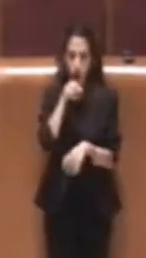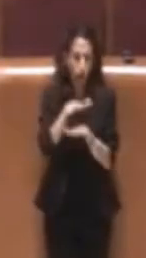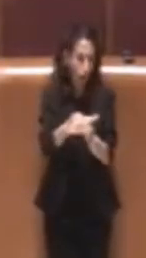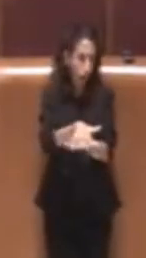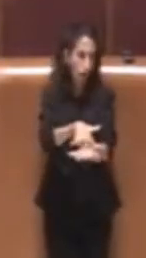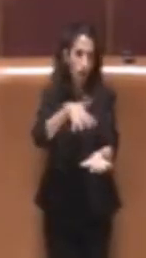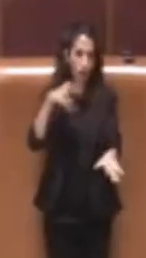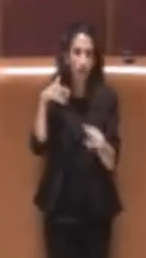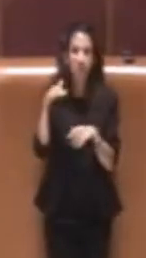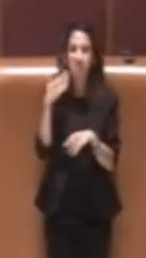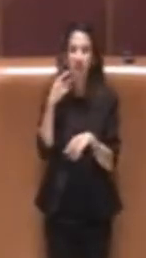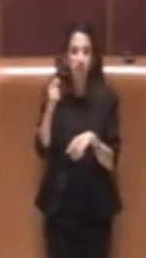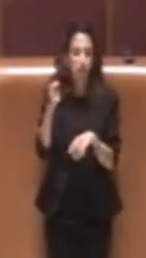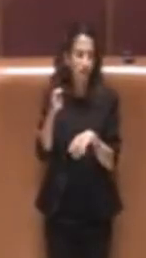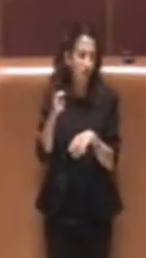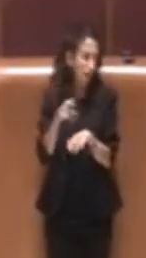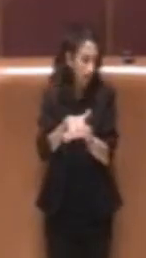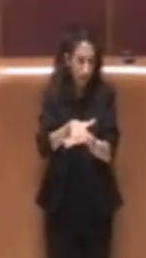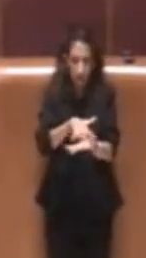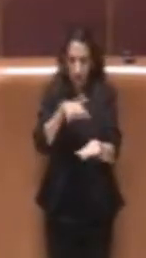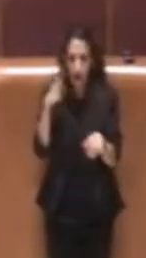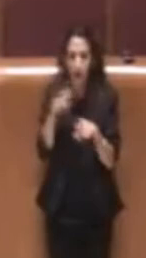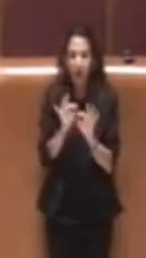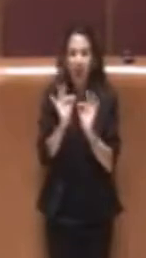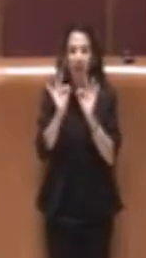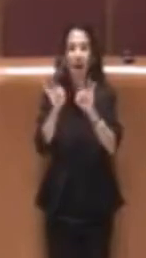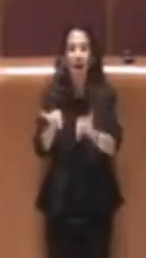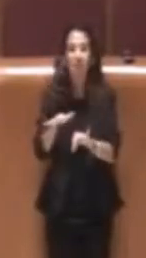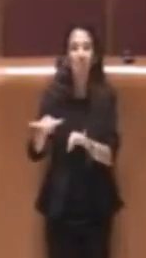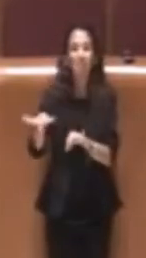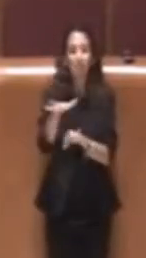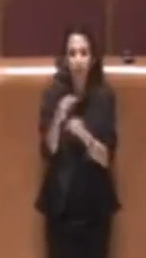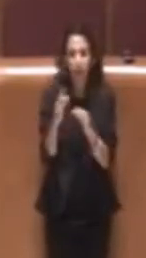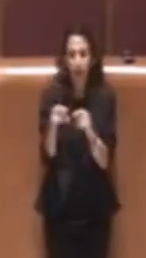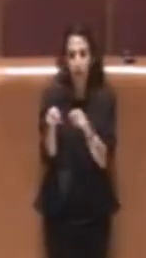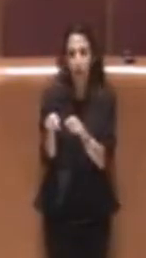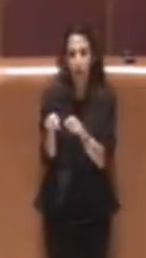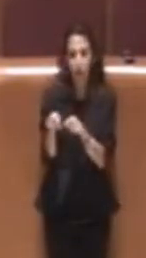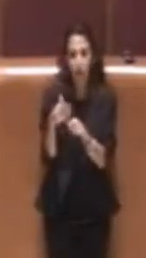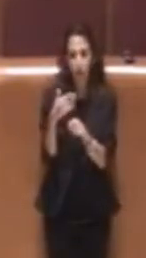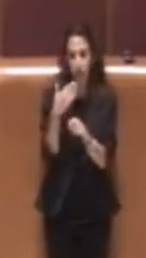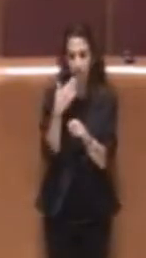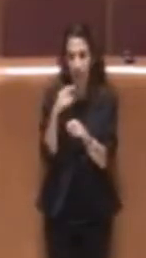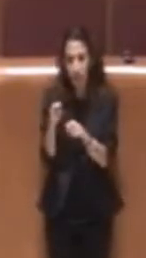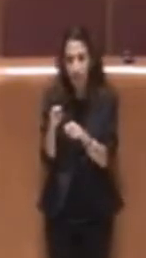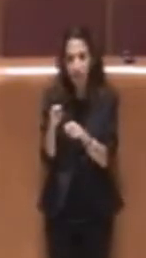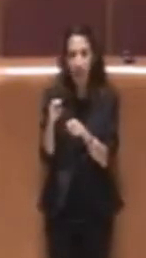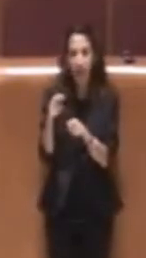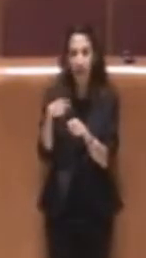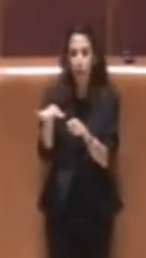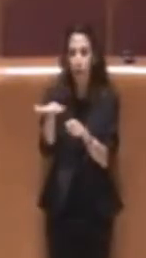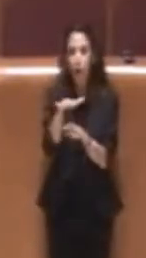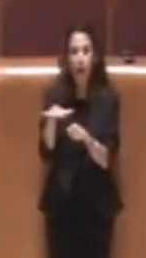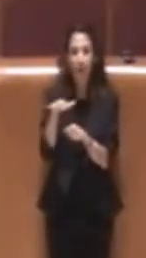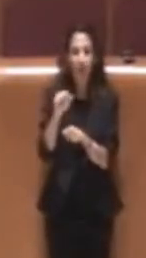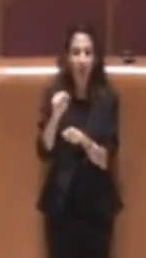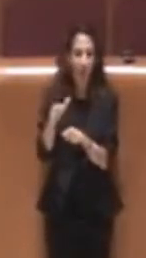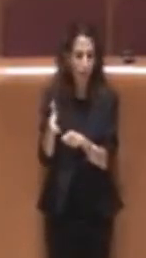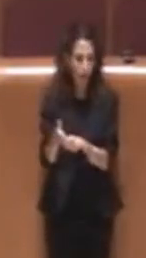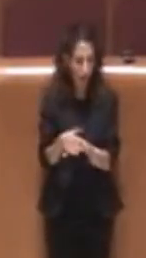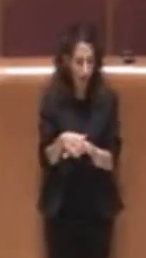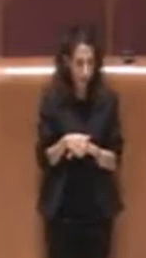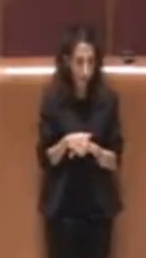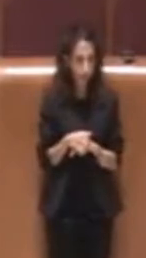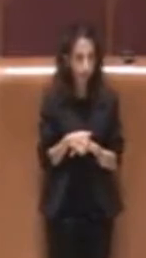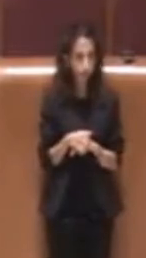tramite San Giovanni, appunto, per poter accedere alla zona di San Giovanni del quartiere Appio. Ora,